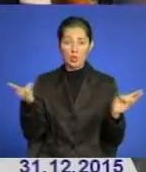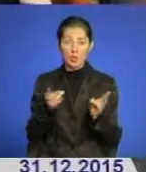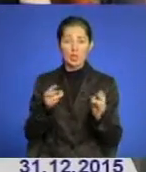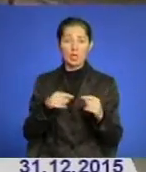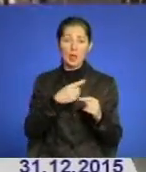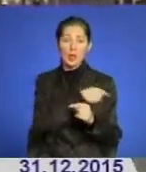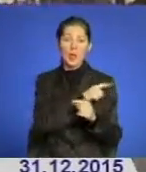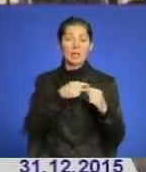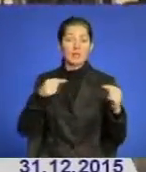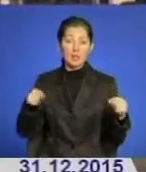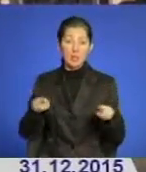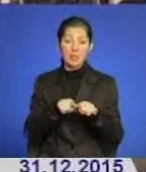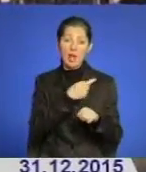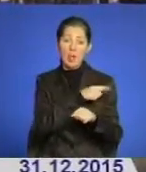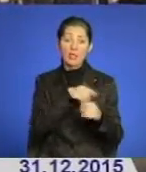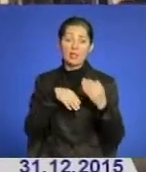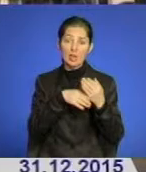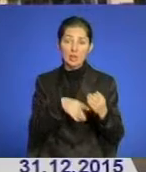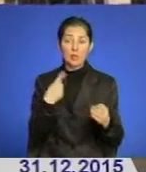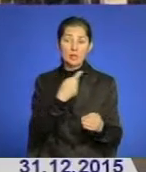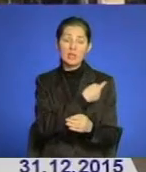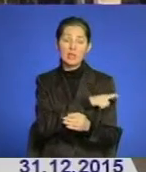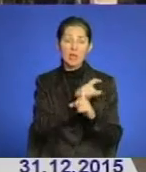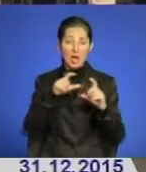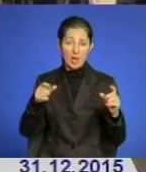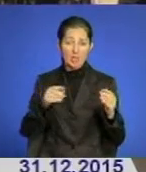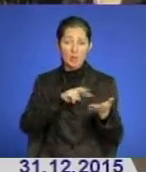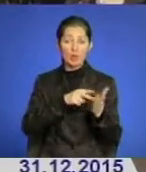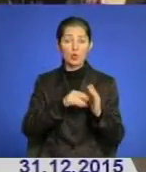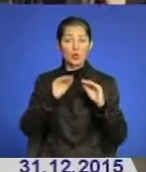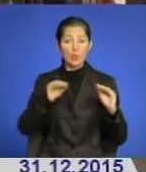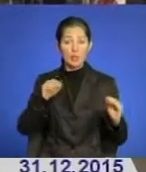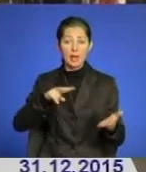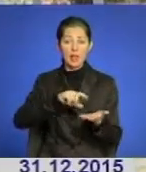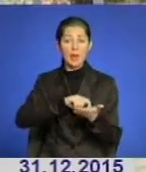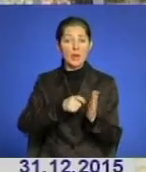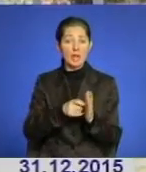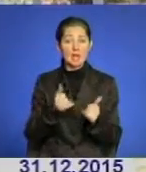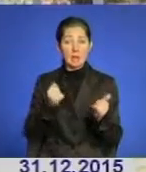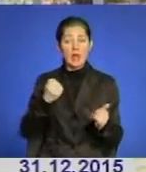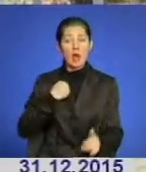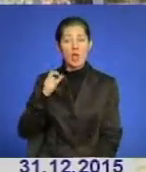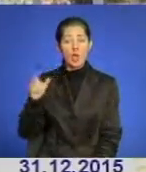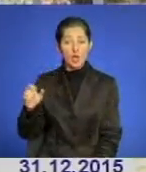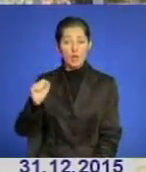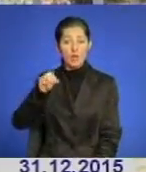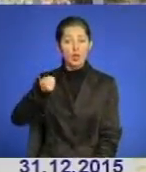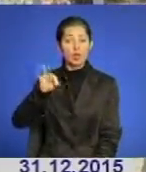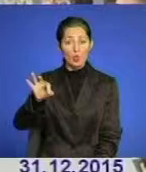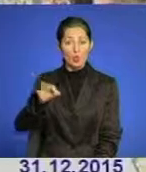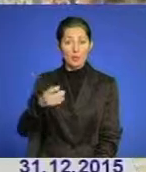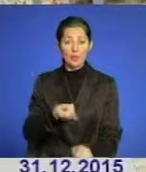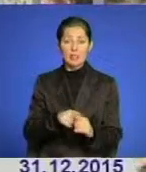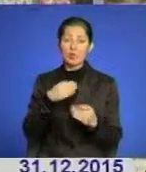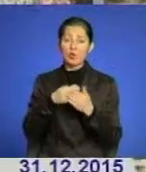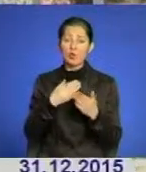медзасоби. В обласній лікарні планують обладнати палати для воїнів АТО. З цим фондом ми працюємо вперше, а